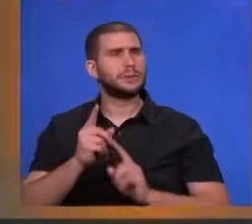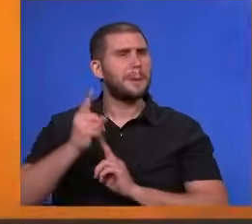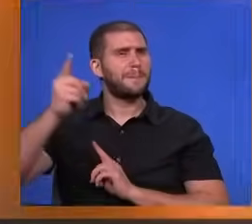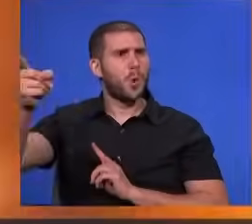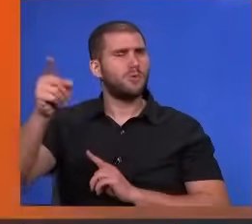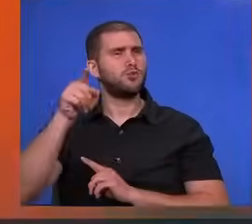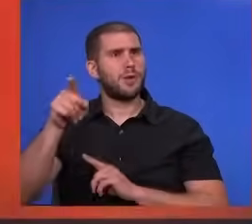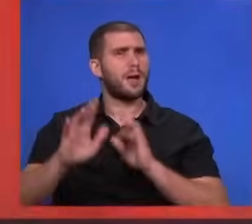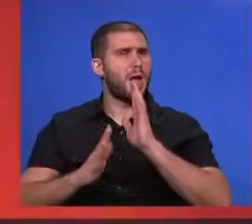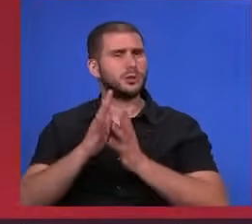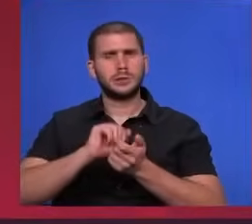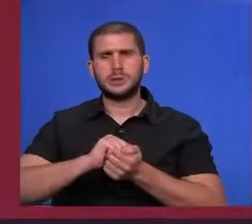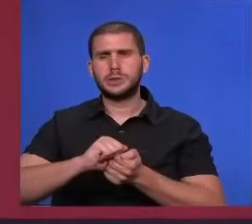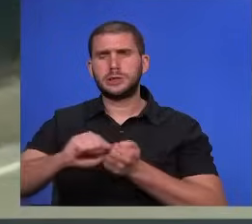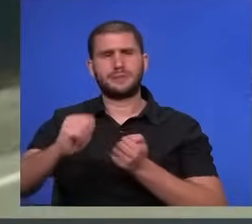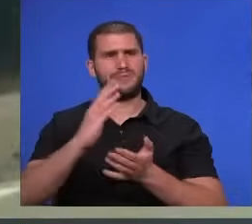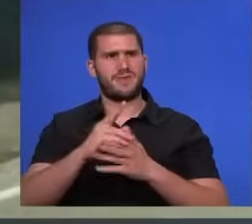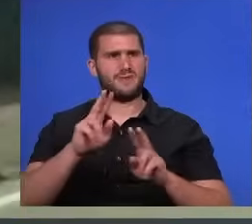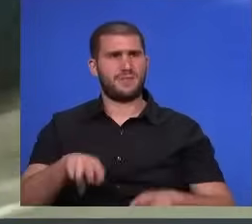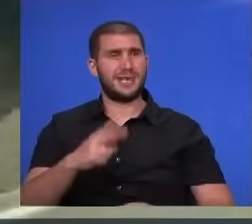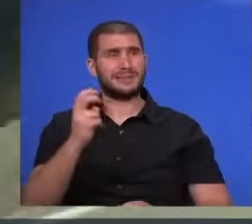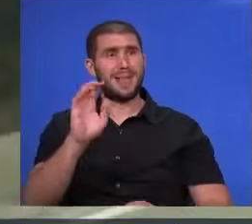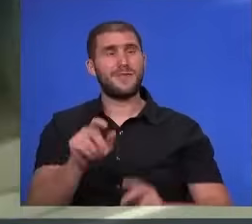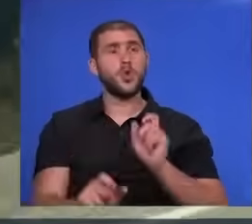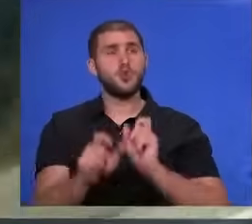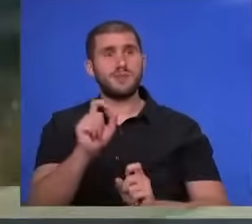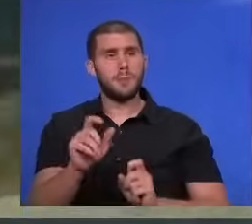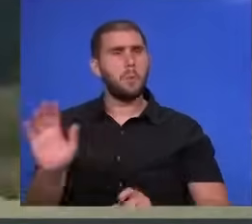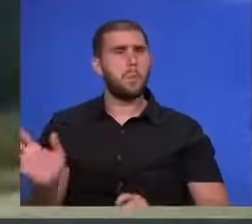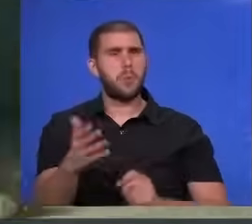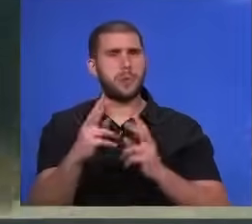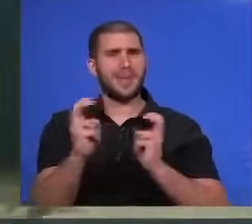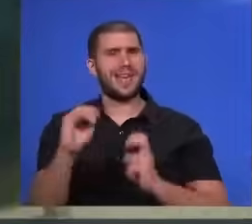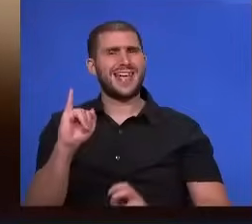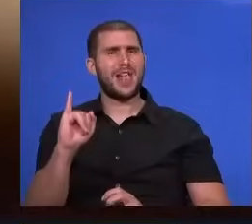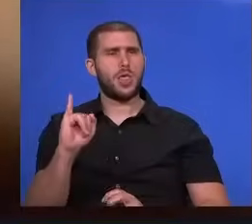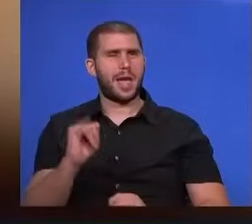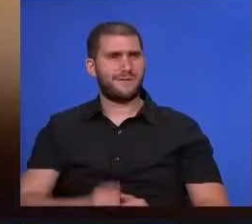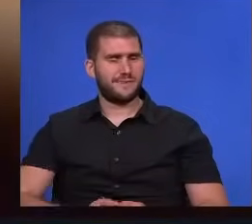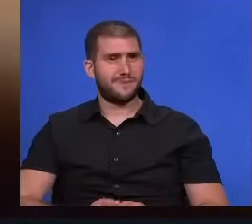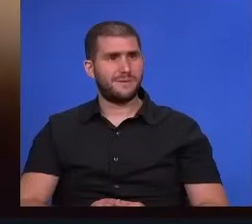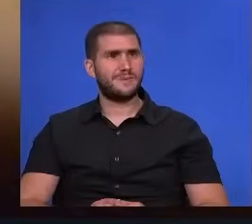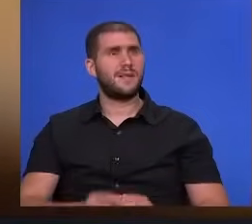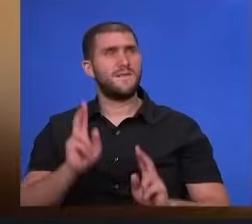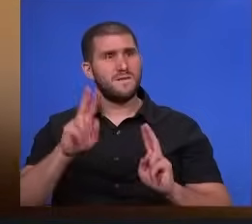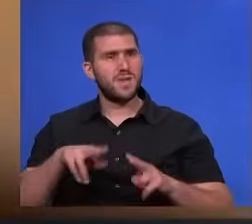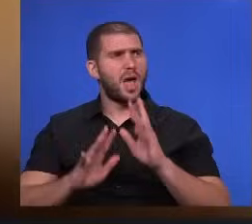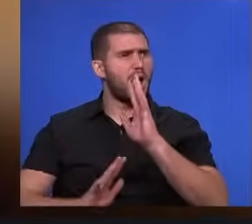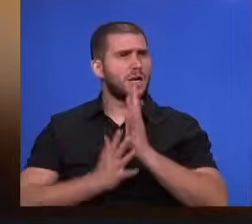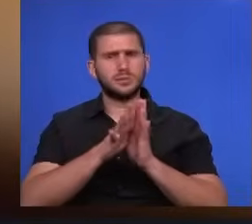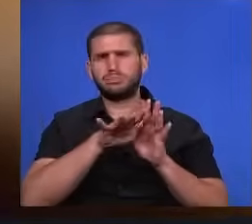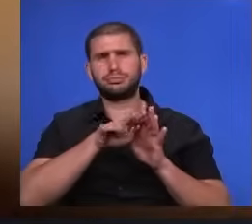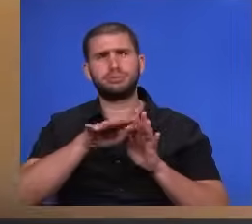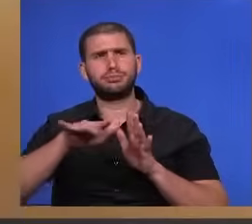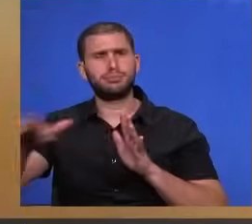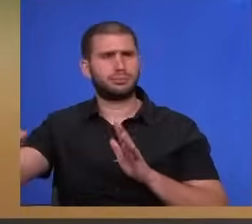שם קילתה האש שטחים עצומים. כ-20,000 תושבים פונו מהעיר ילונייף. Massive walls of raging flames surrounding